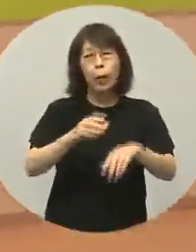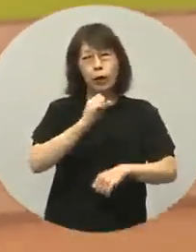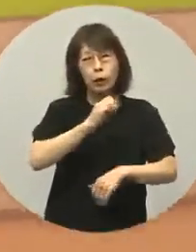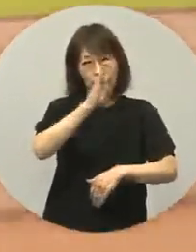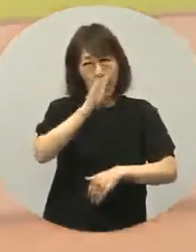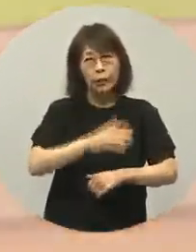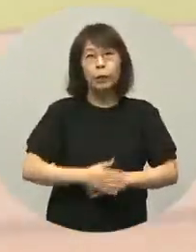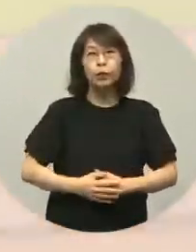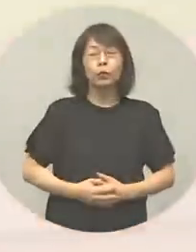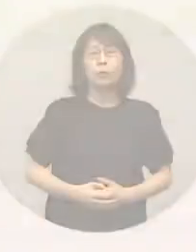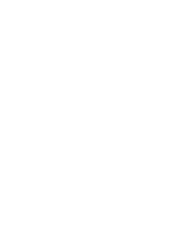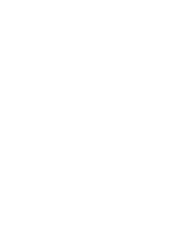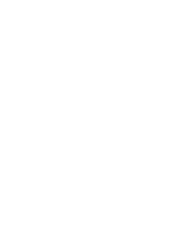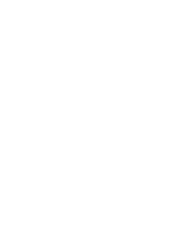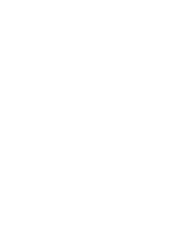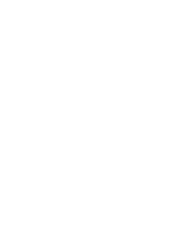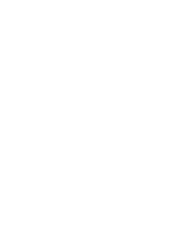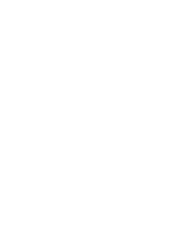くお願いします。